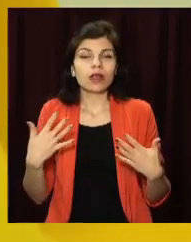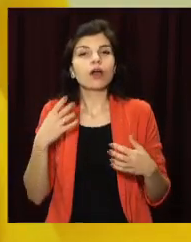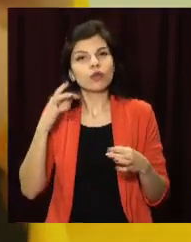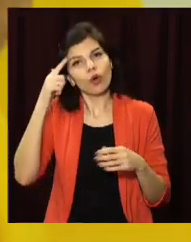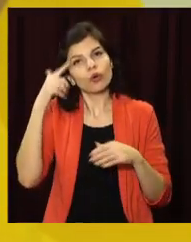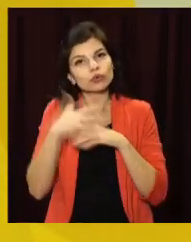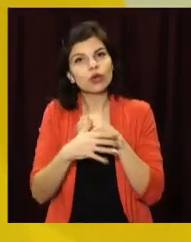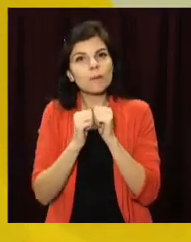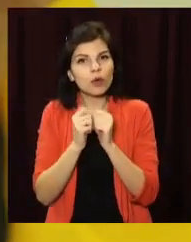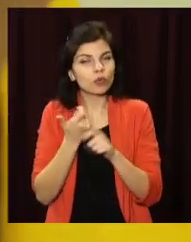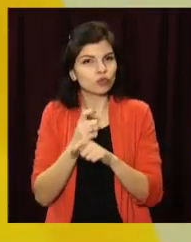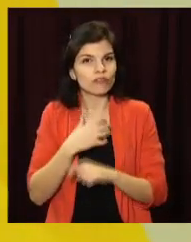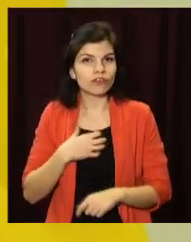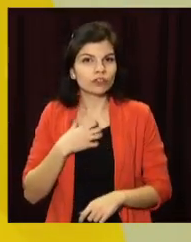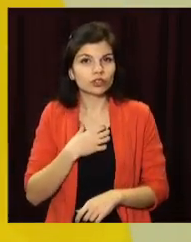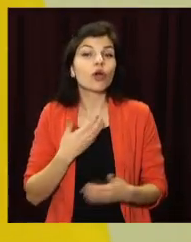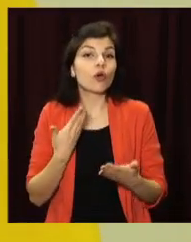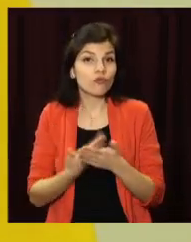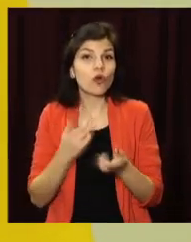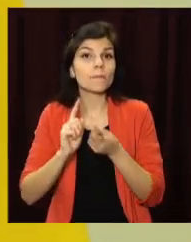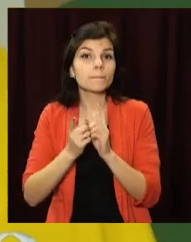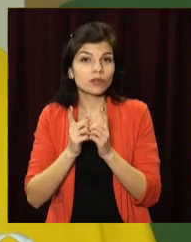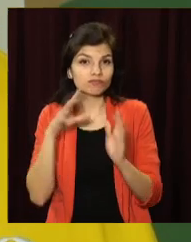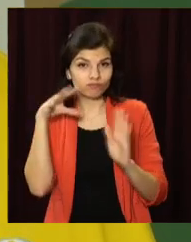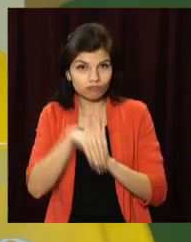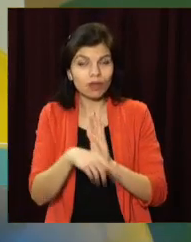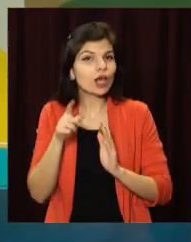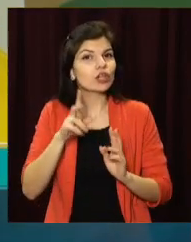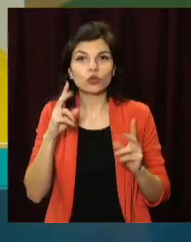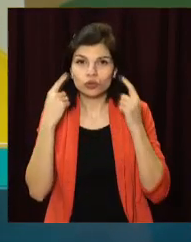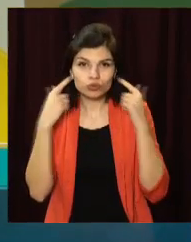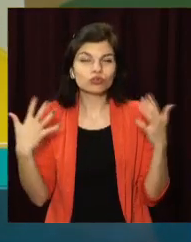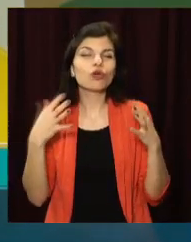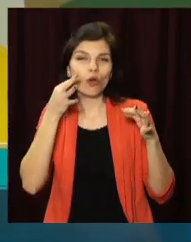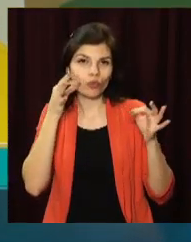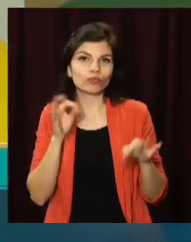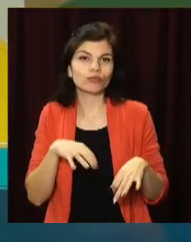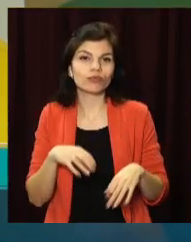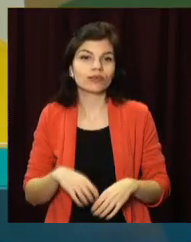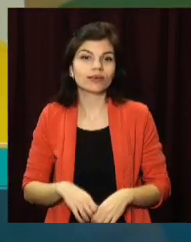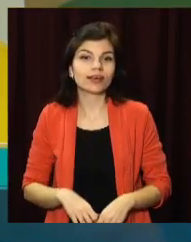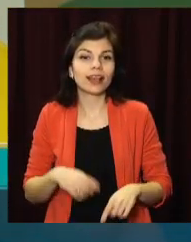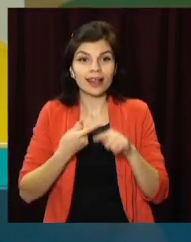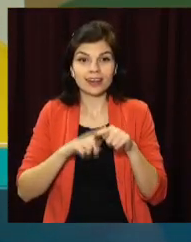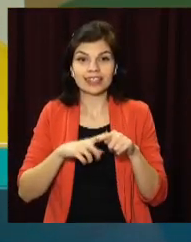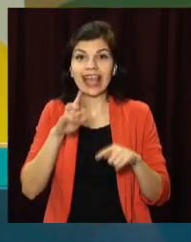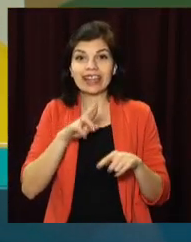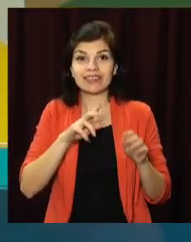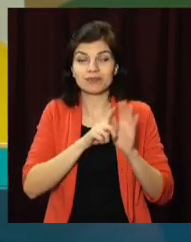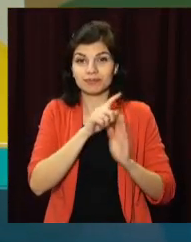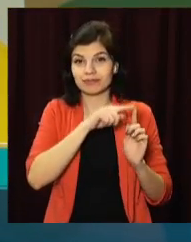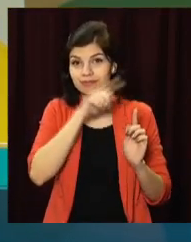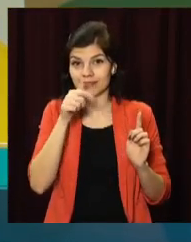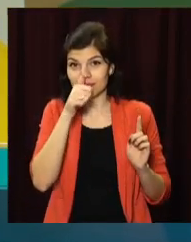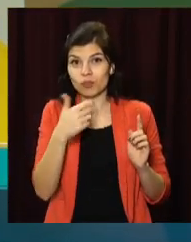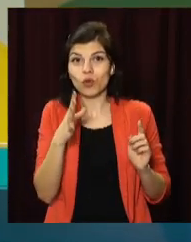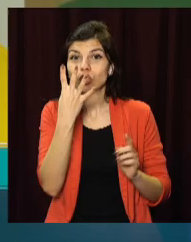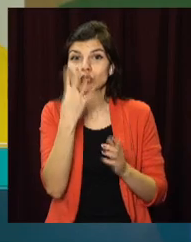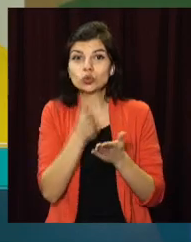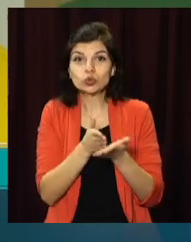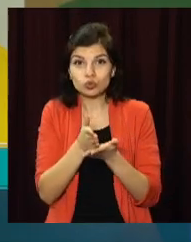Отже, сурдоперекладом тим, хто не чує, комфортніше. Це наразі місяця ми вже провели 4 служби з сурдопереводом,